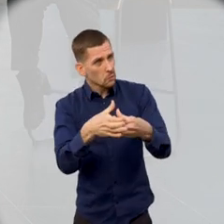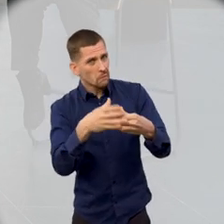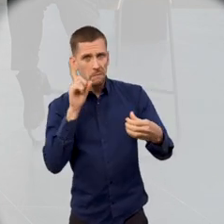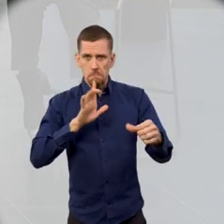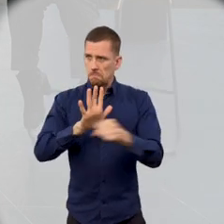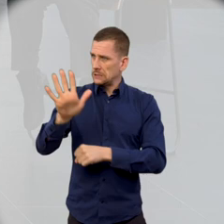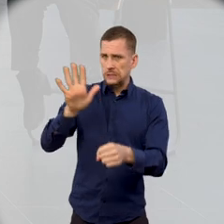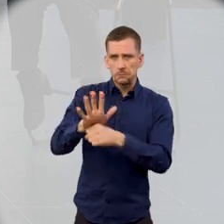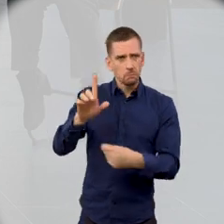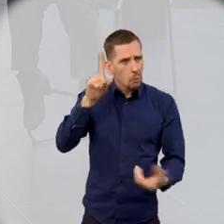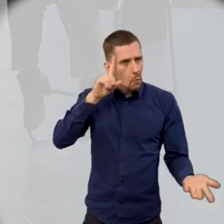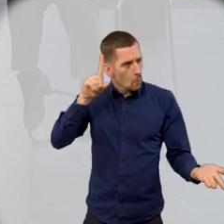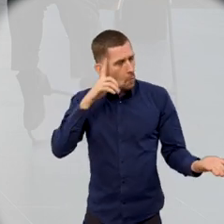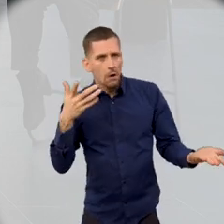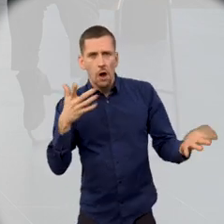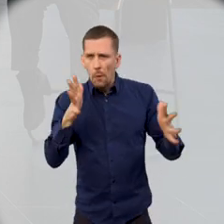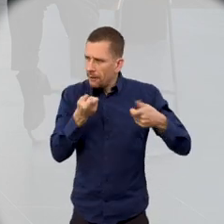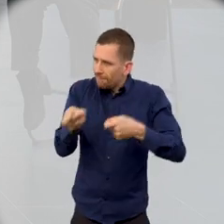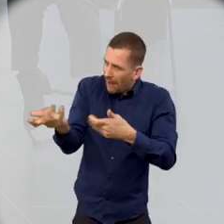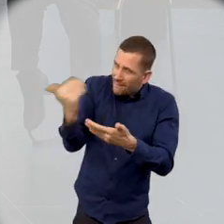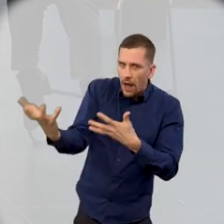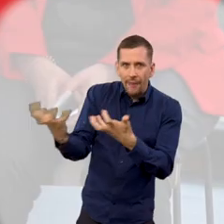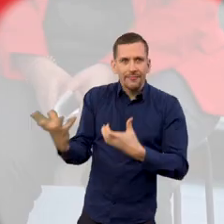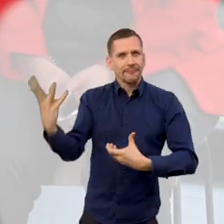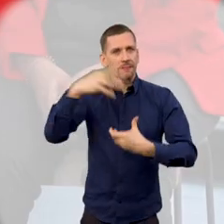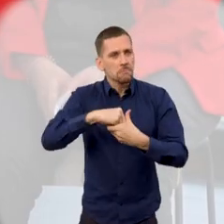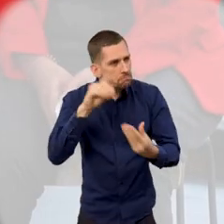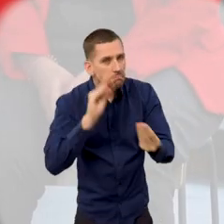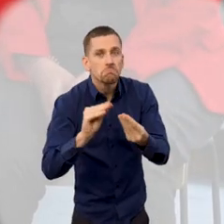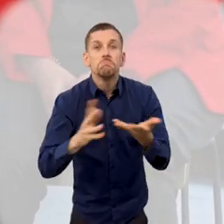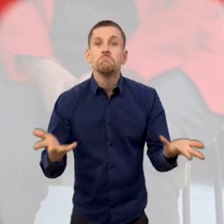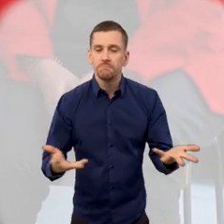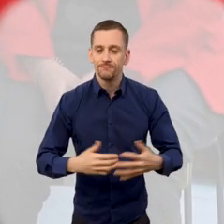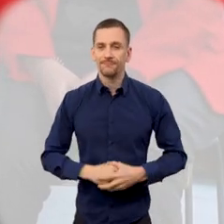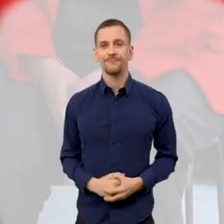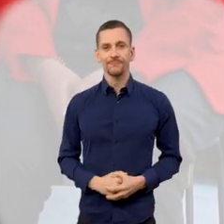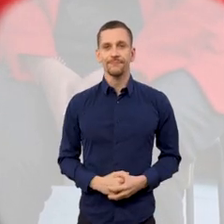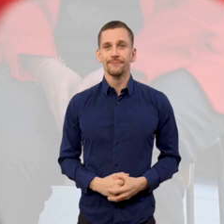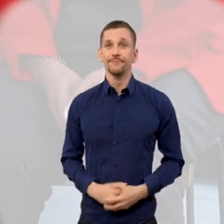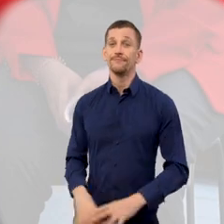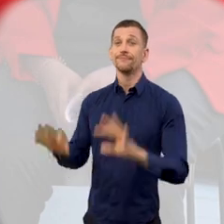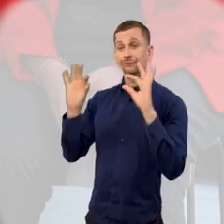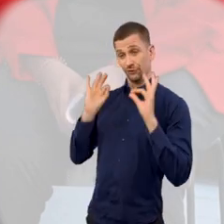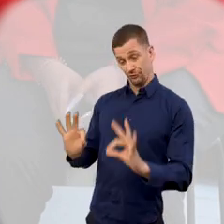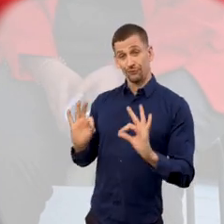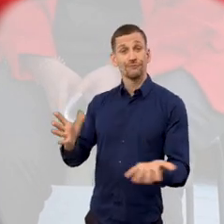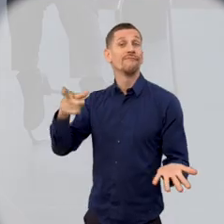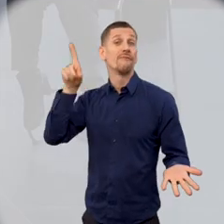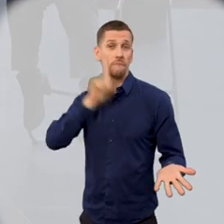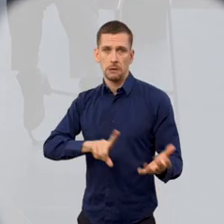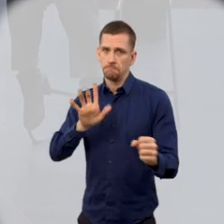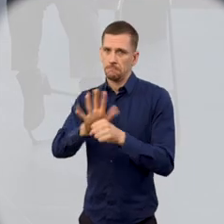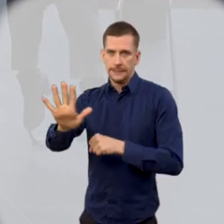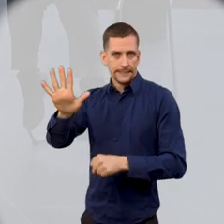s'intéresser à ces métiers, à ces formations? Alors oui, les filles manquent énormément dans ces formations. Par